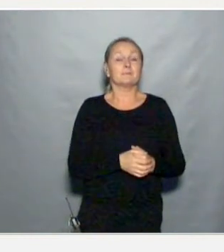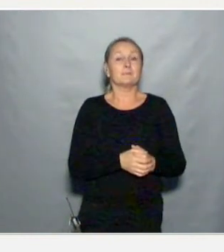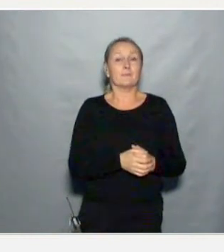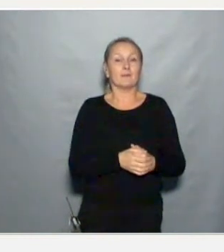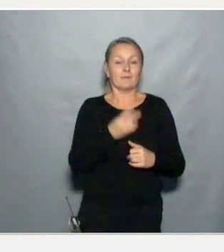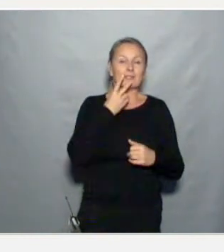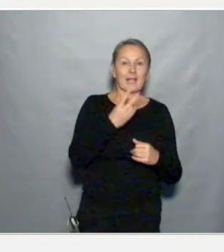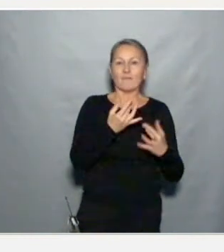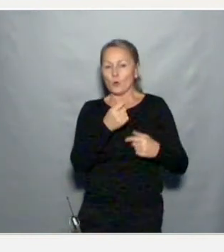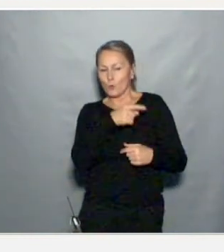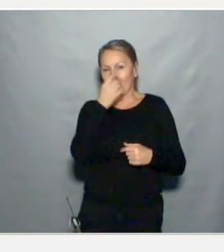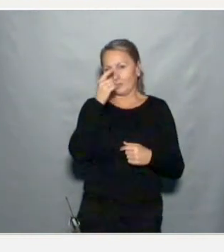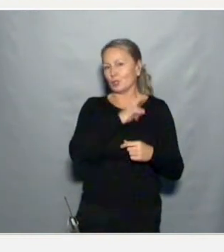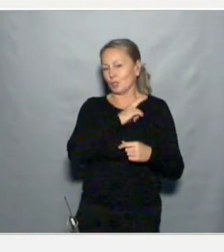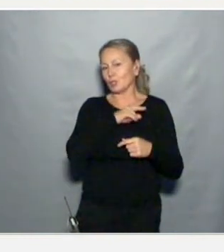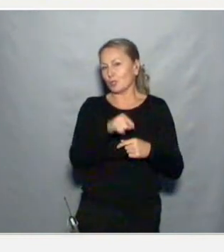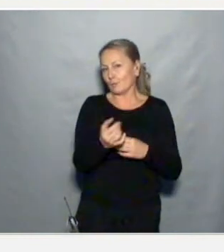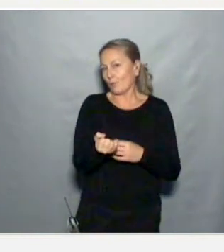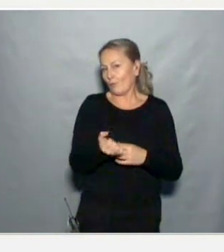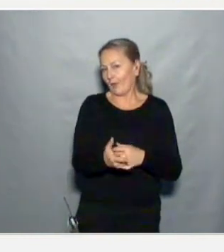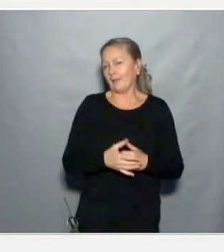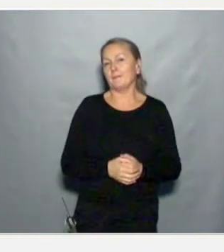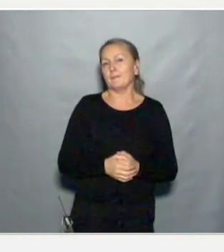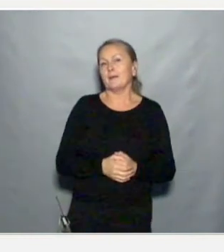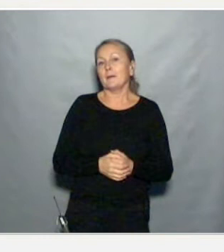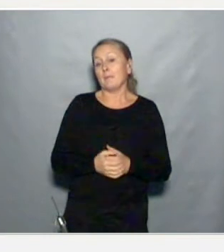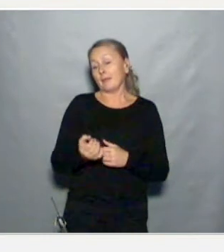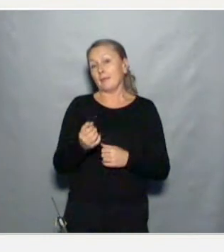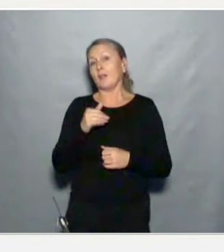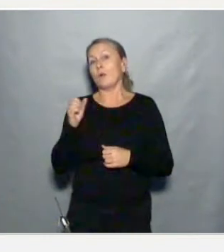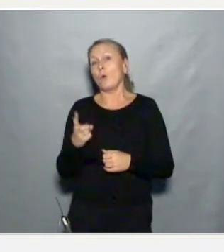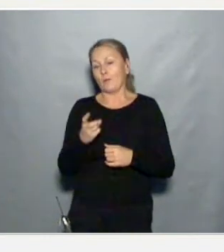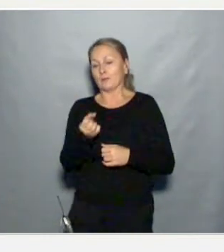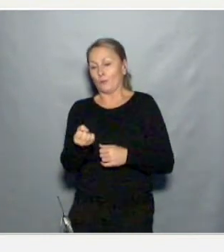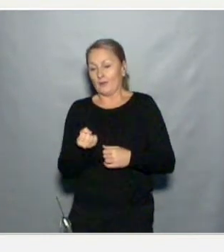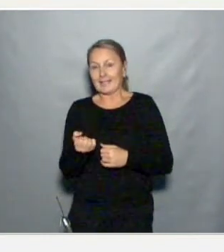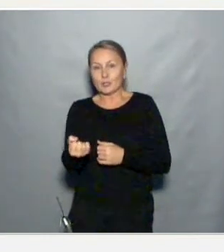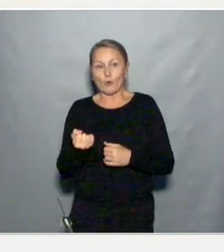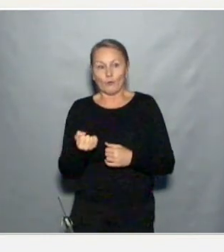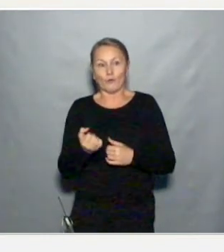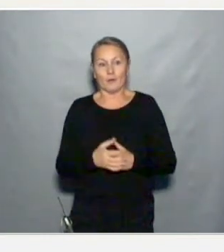Ja, vi får se vad hon tycker och säger om den. Hur som helst, ADHD-lådan, det är en låda.